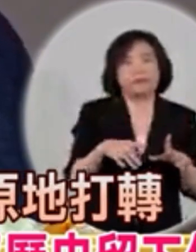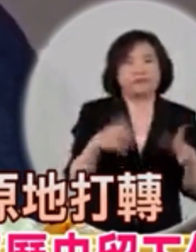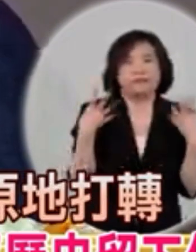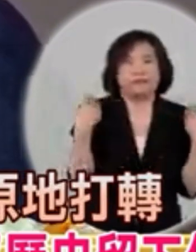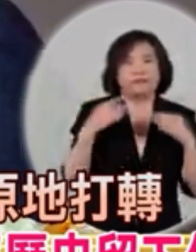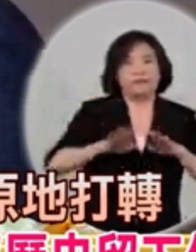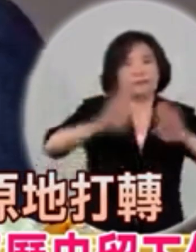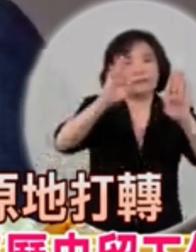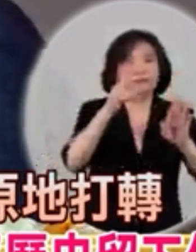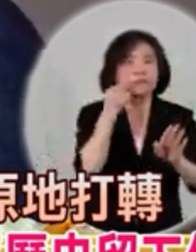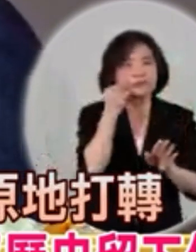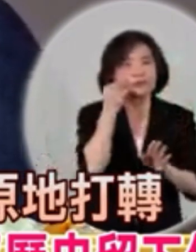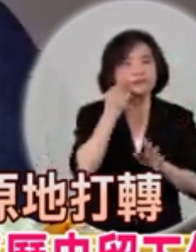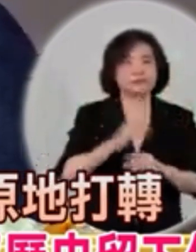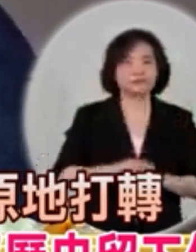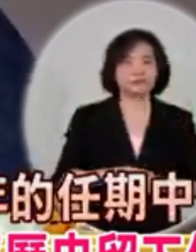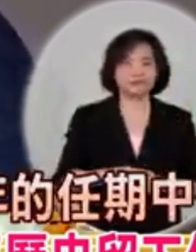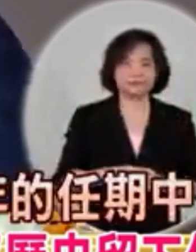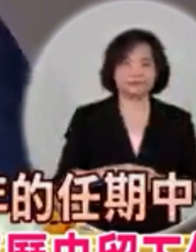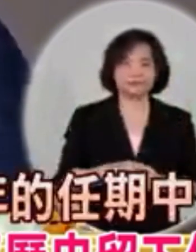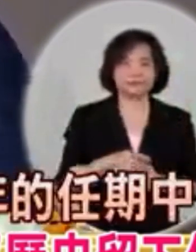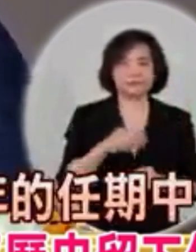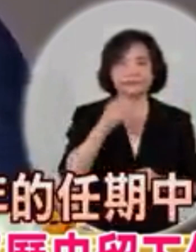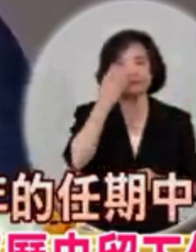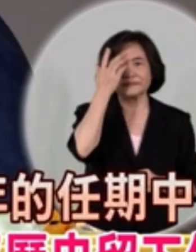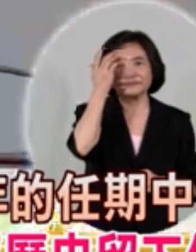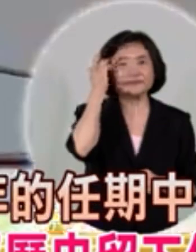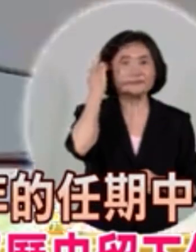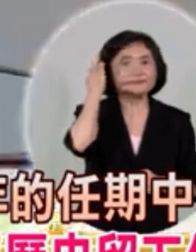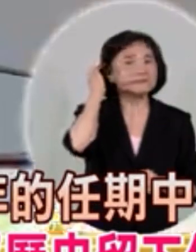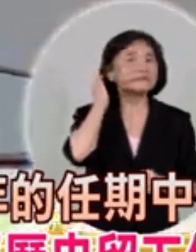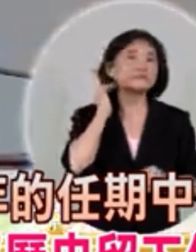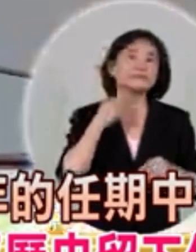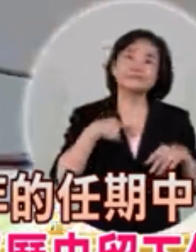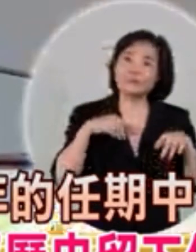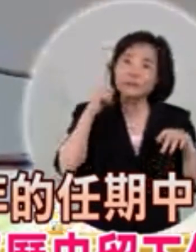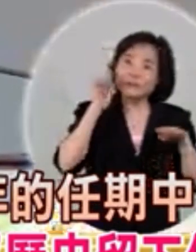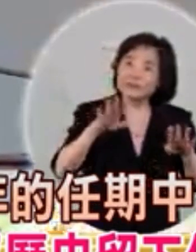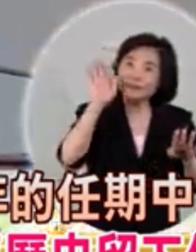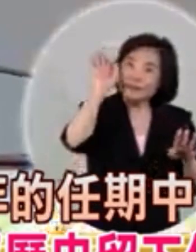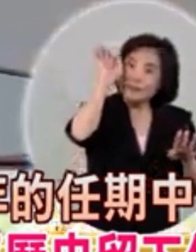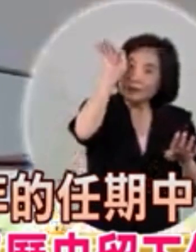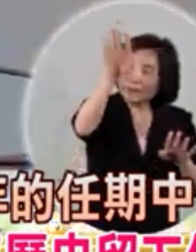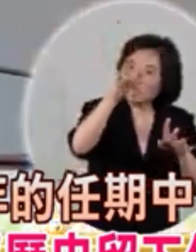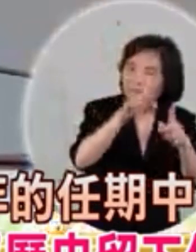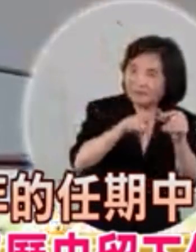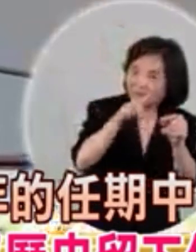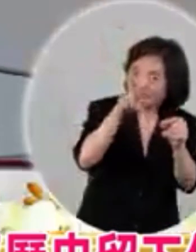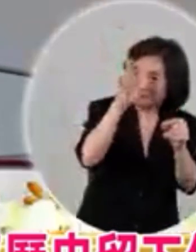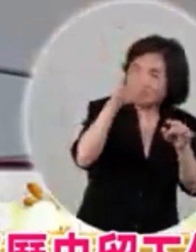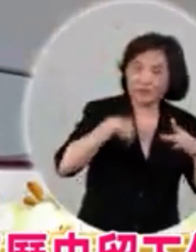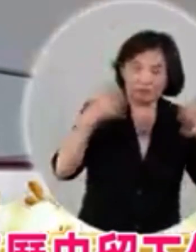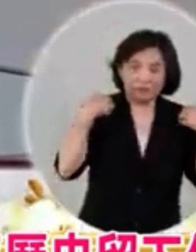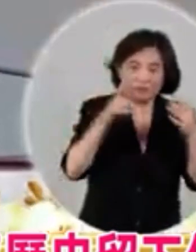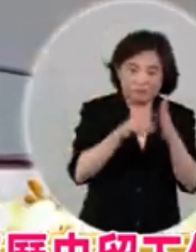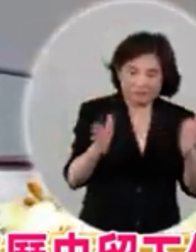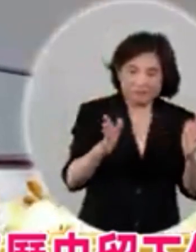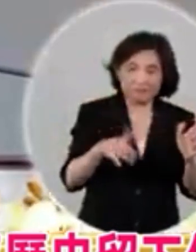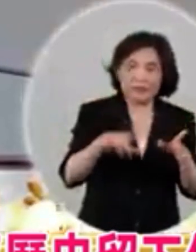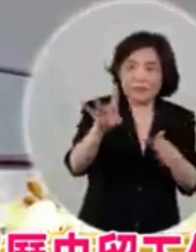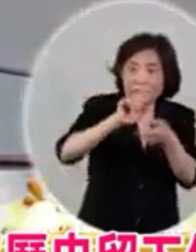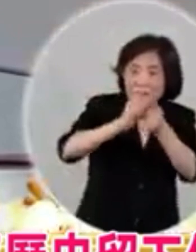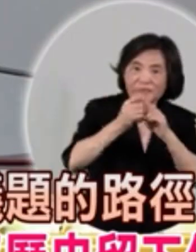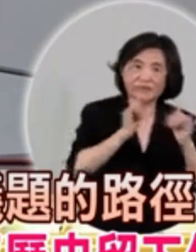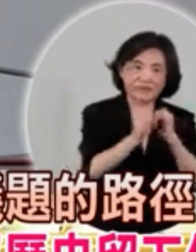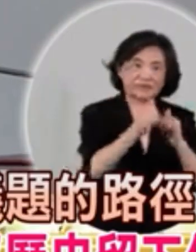转。所以，我想要在未来的几年的任期中，引进社会力，